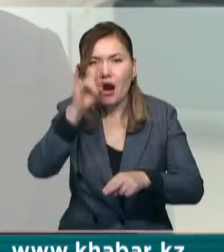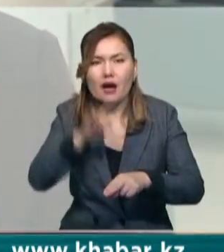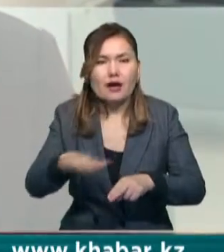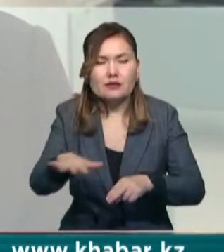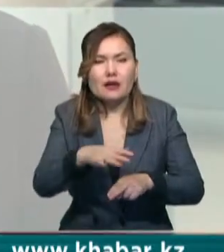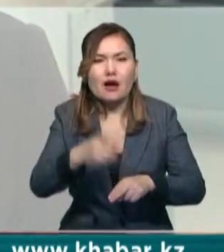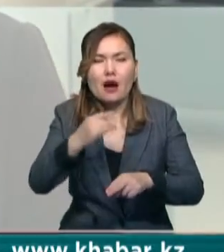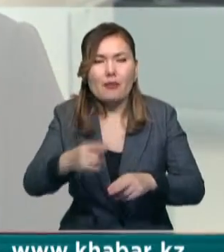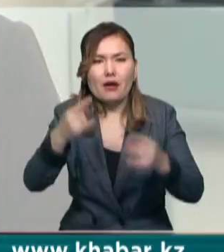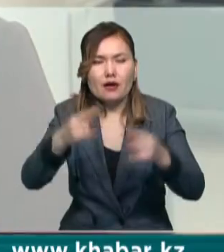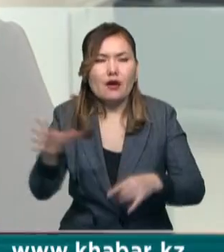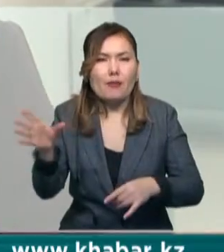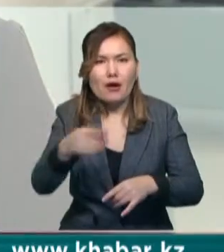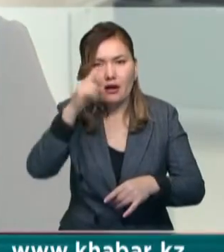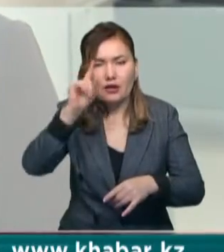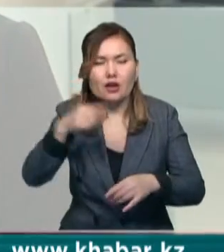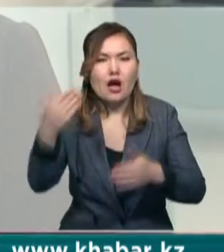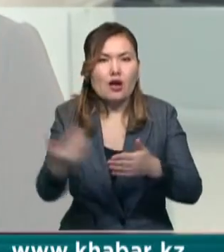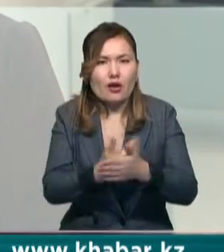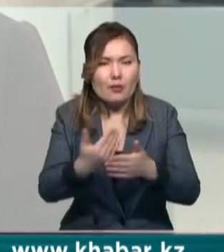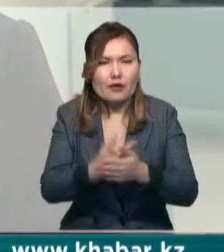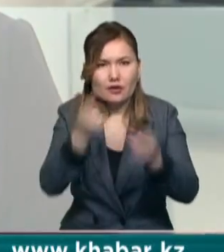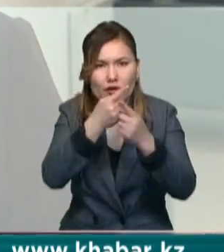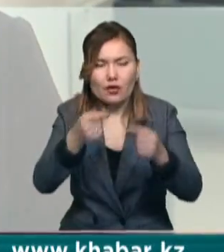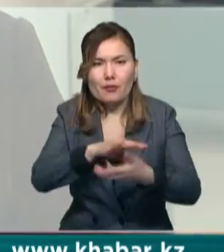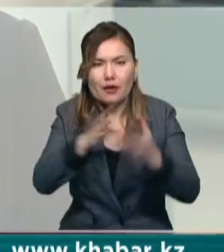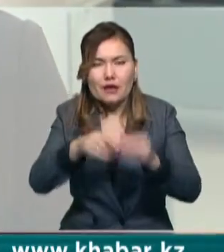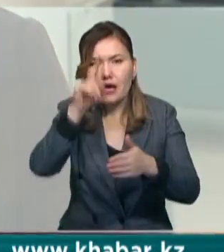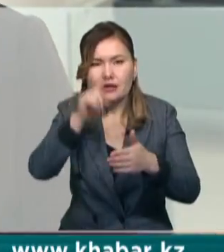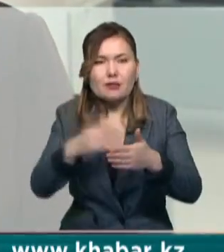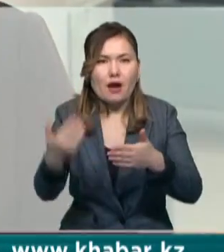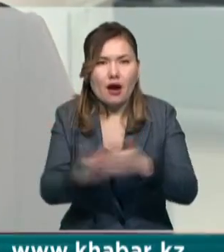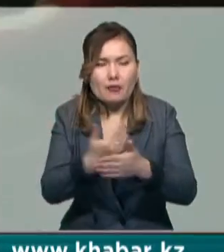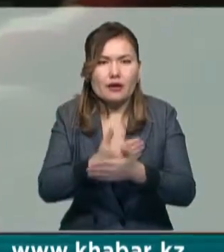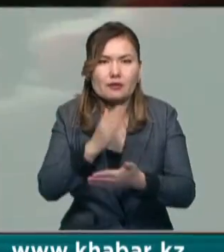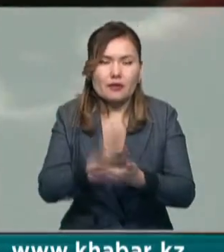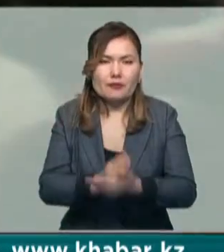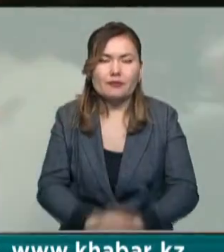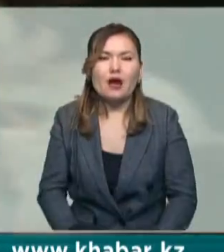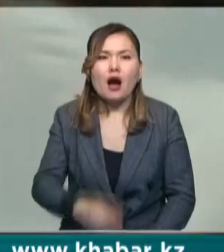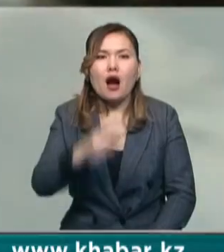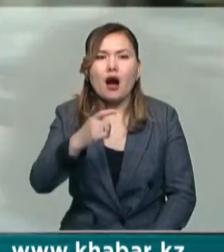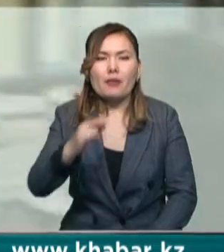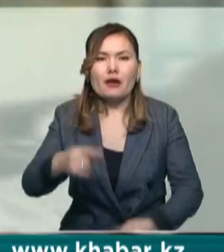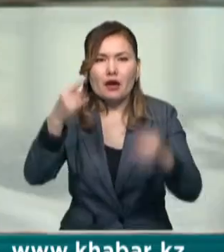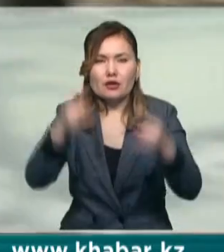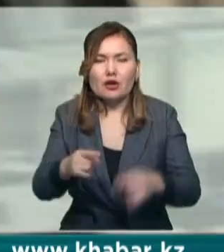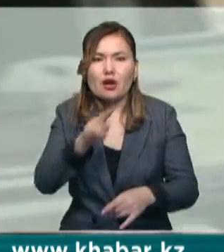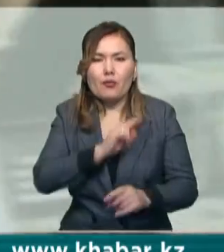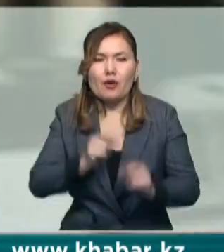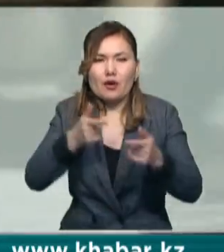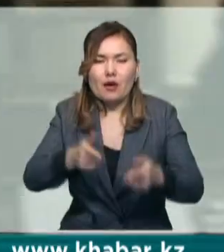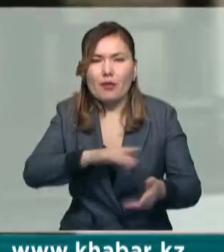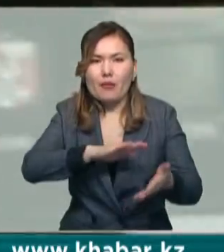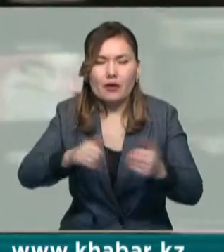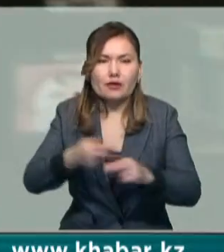ақпараттарды агенттіктің интернет сайттары арқылы алып отырамын. Себебі мұнда сенімді ақпарат бар. Хабар агенттігіне тілші болып келіп, кейінірек